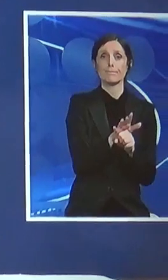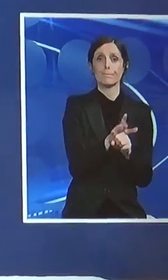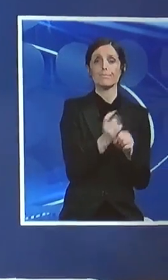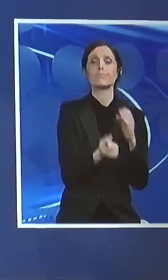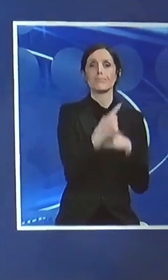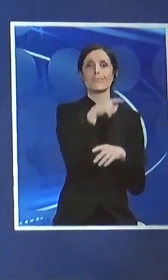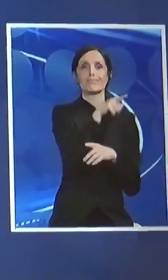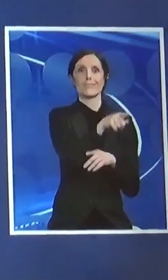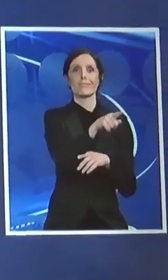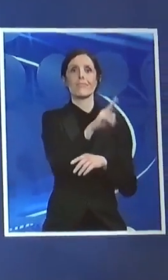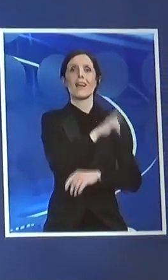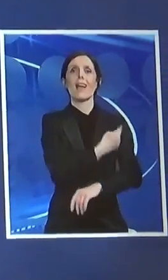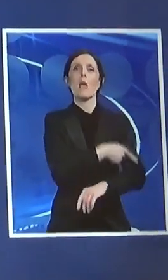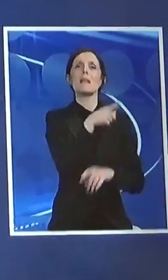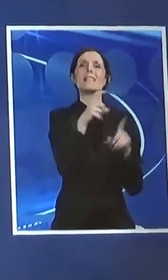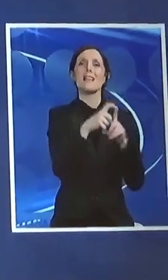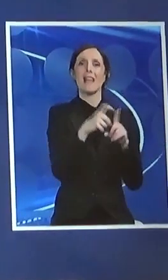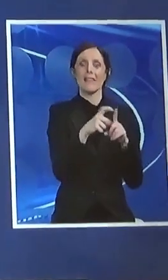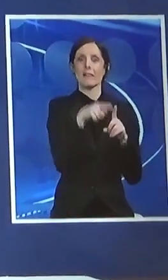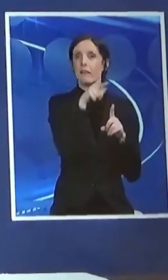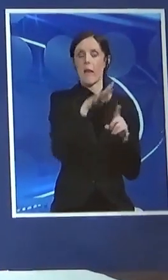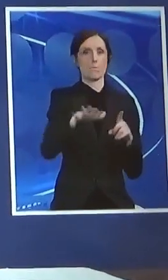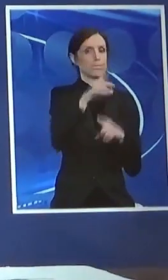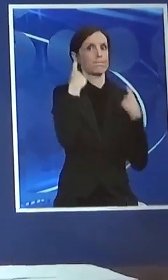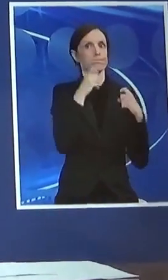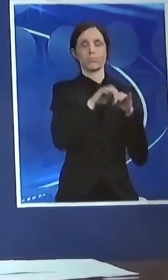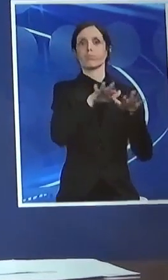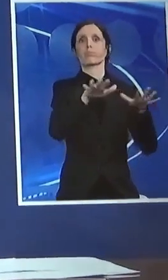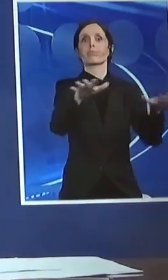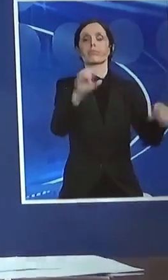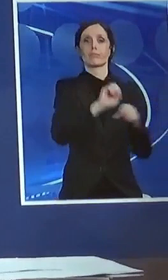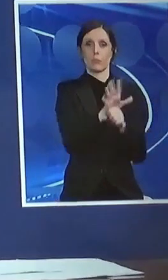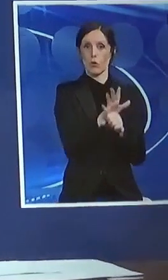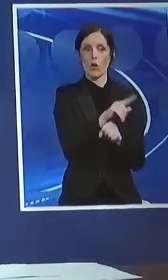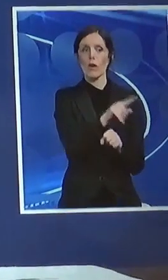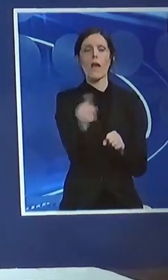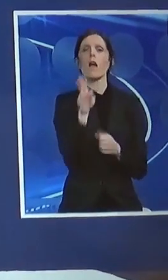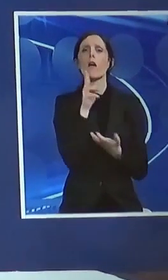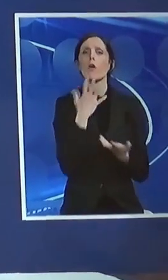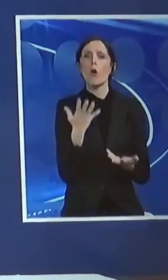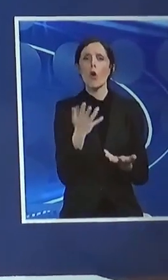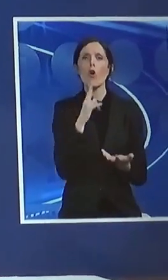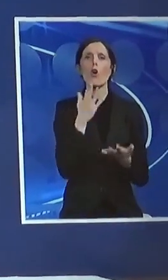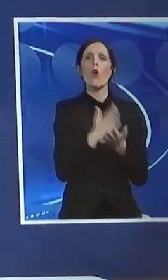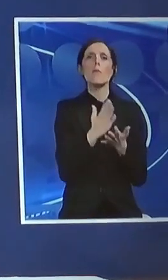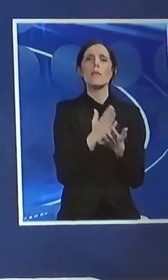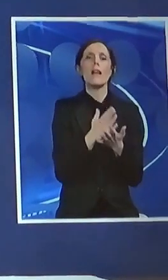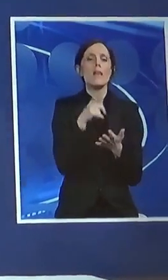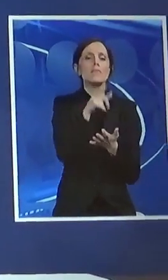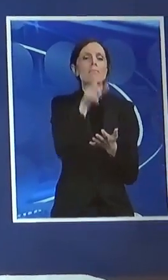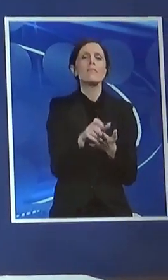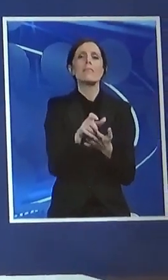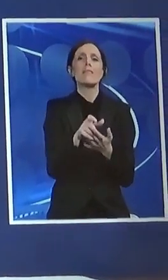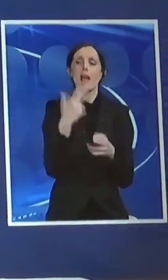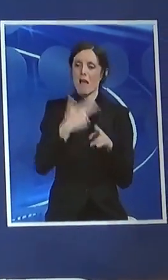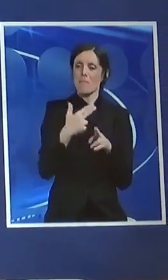KBC Dedinje. Radi se o slučajima koji su bili u inkubaciji, pacijentima koji su bili